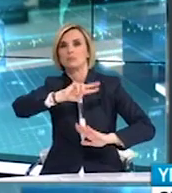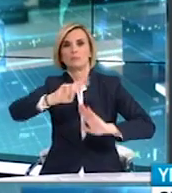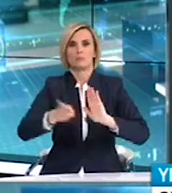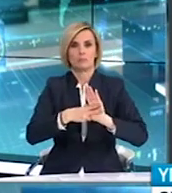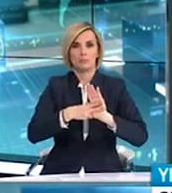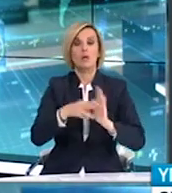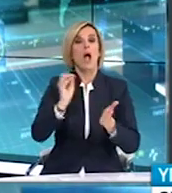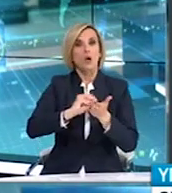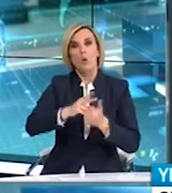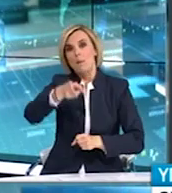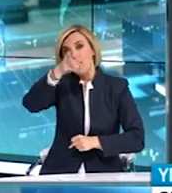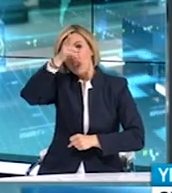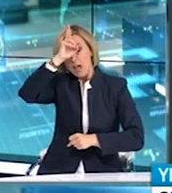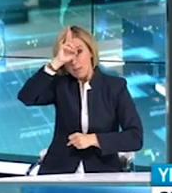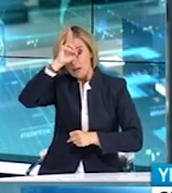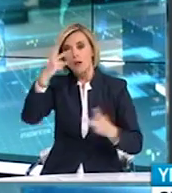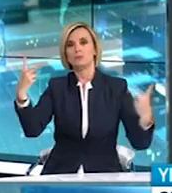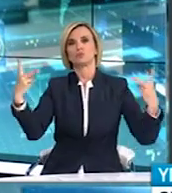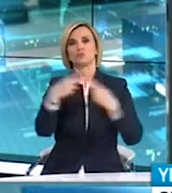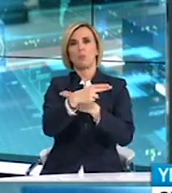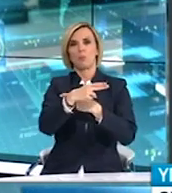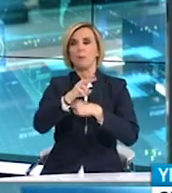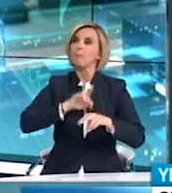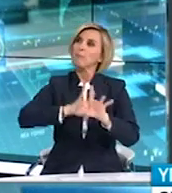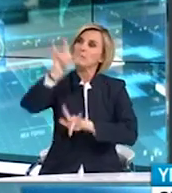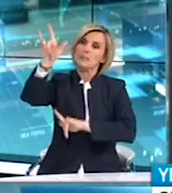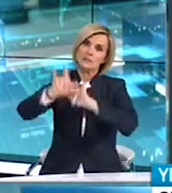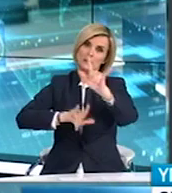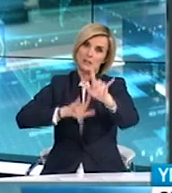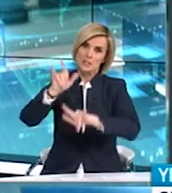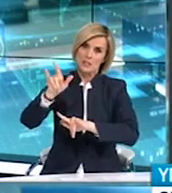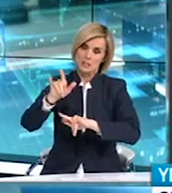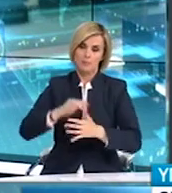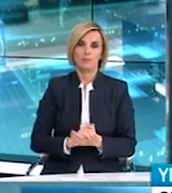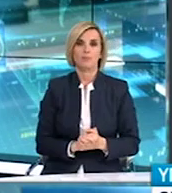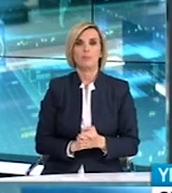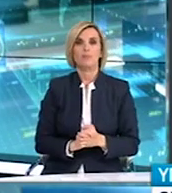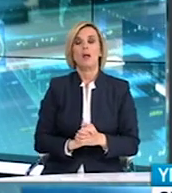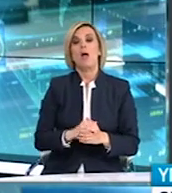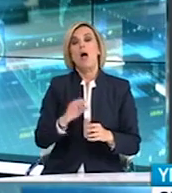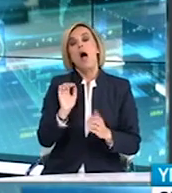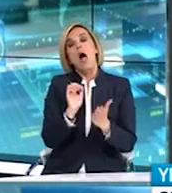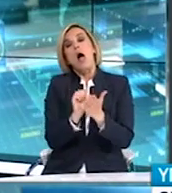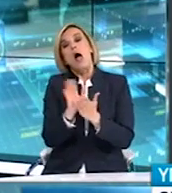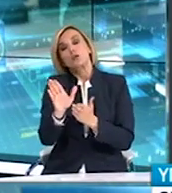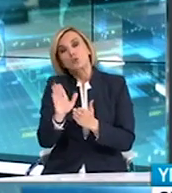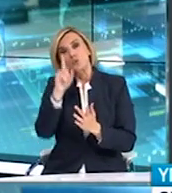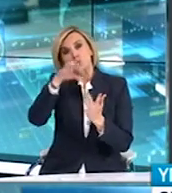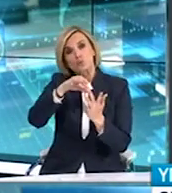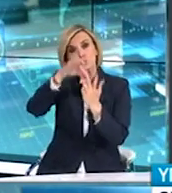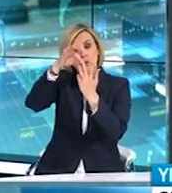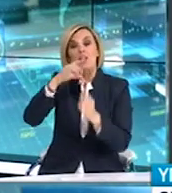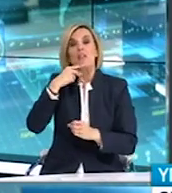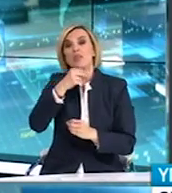Γερμανία που δεν έχουν προορισμό την Αθήνα. Εξαίρεση από τους παραπάνω περιορισμούς ισχύει για τις πτήσεις που αφορούν στην υποστήριξη